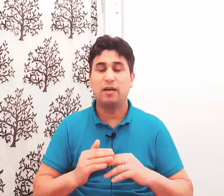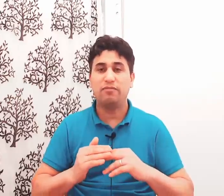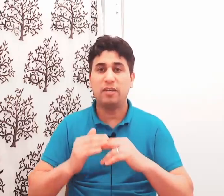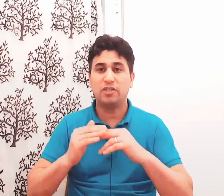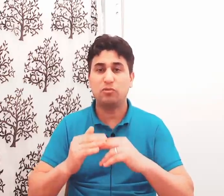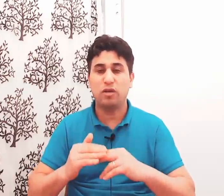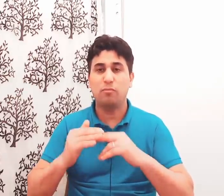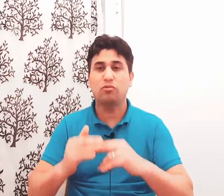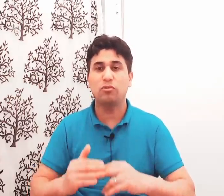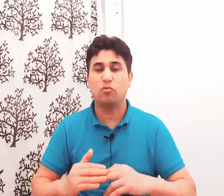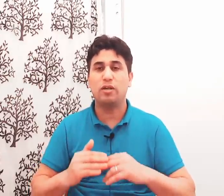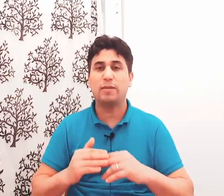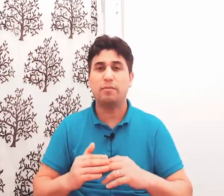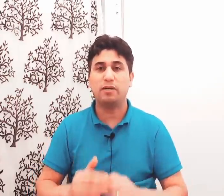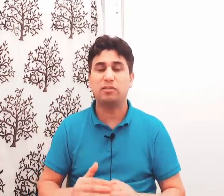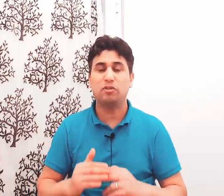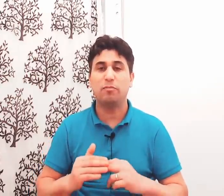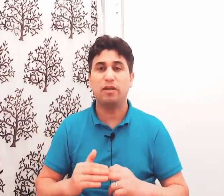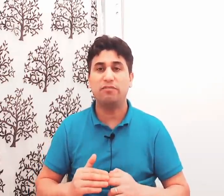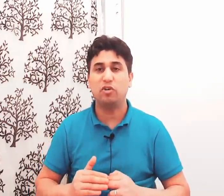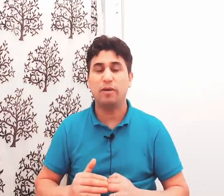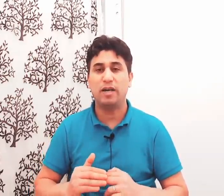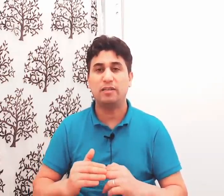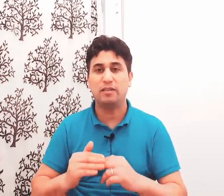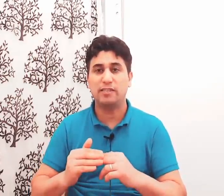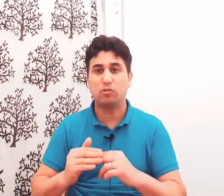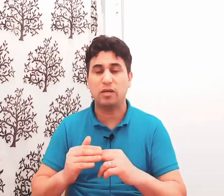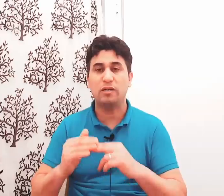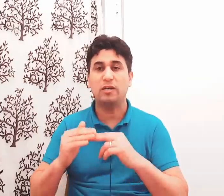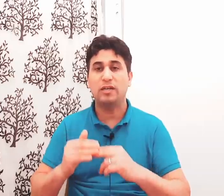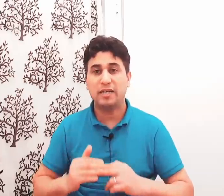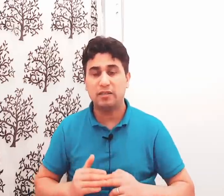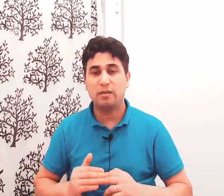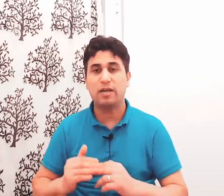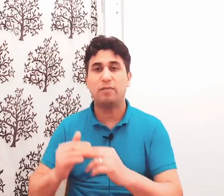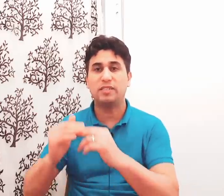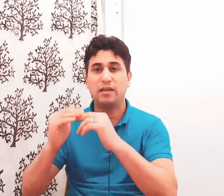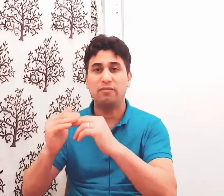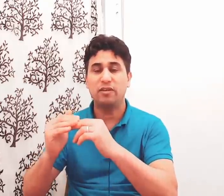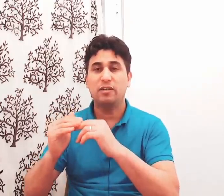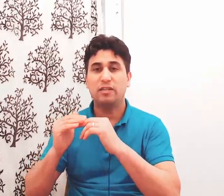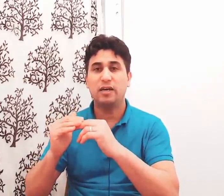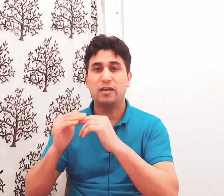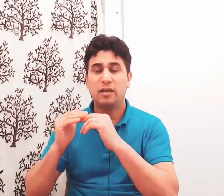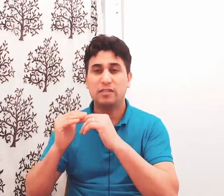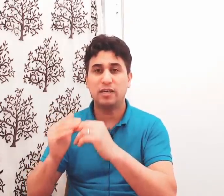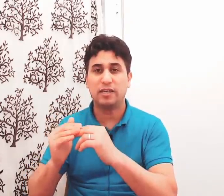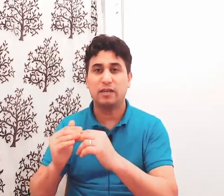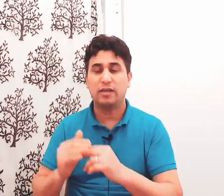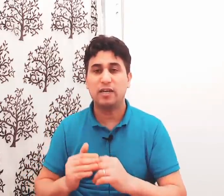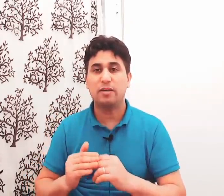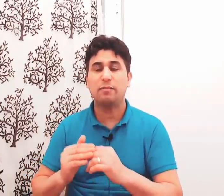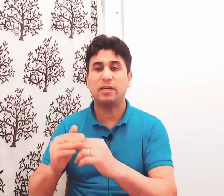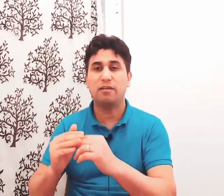على الفلاجات ولا المدن ولا كما بغينا نسميهم، اللي فيهم العدد ديال السكان اكثر من 5000 ديال